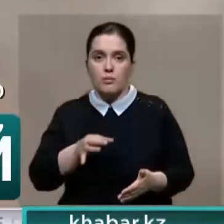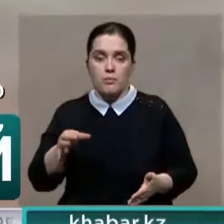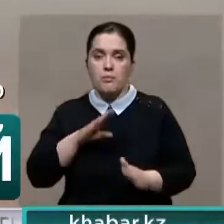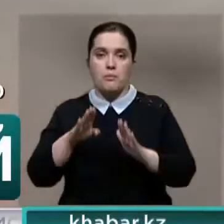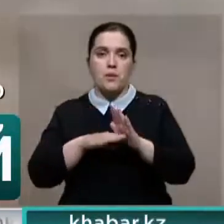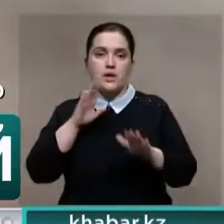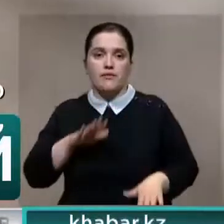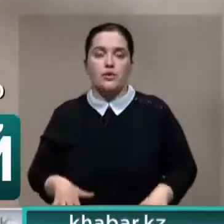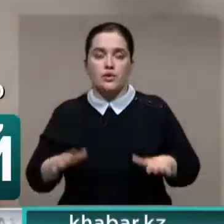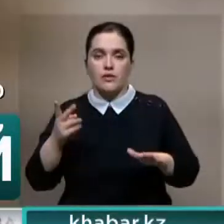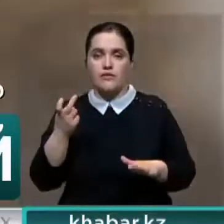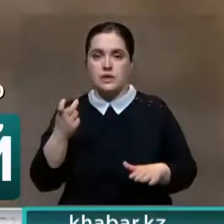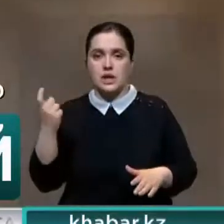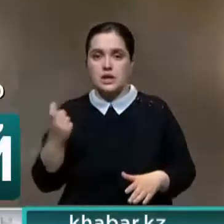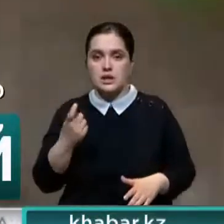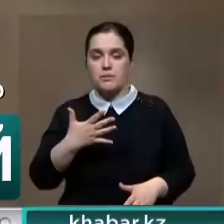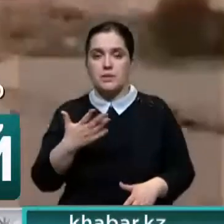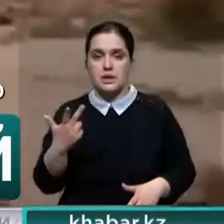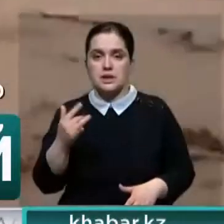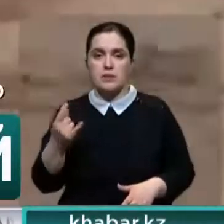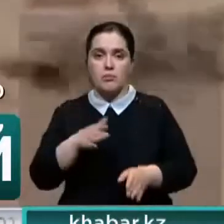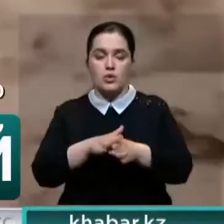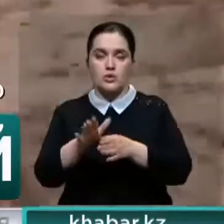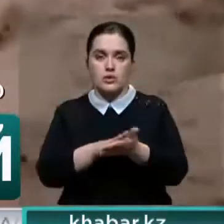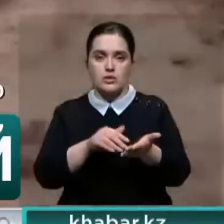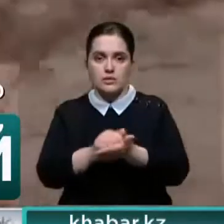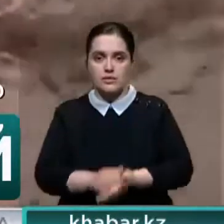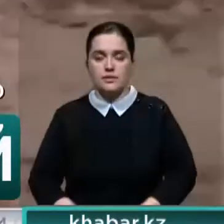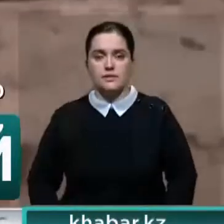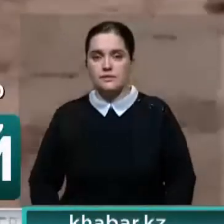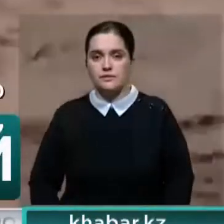Там под воду ушли свыше 200 хозяйств, 53 из них полностью разрушены.